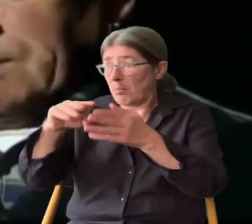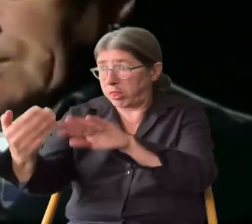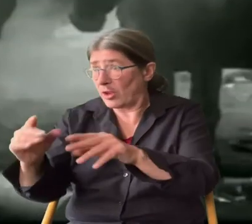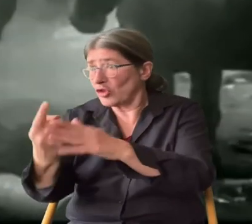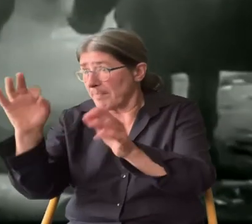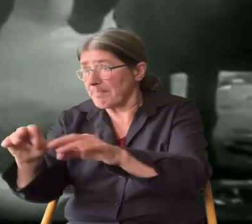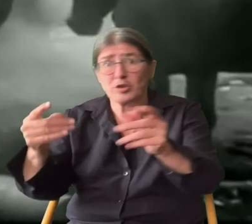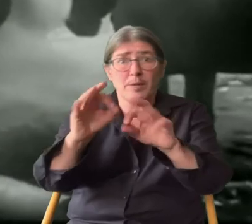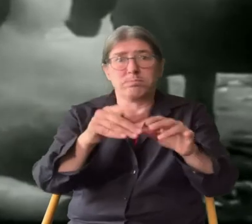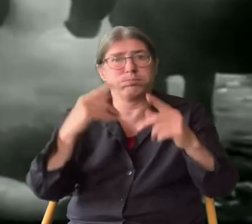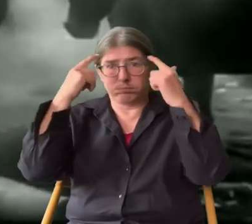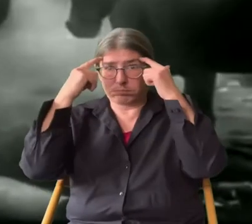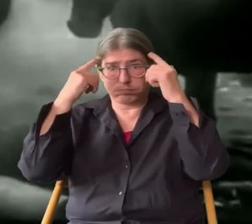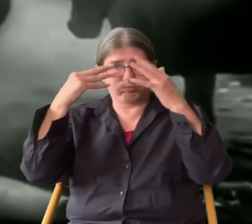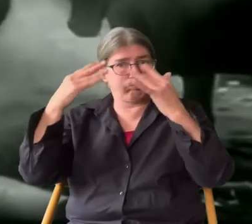zu verarbeiten.